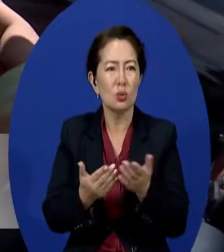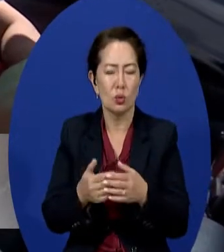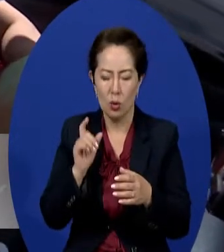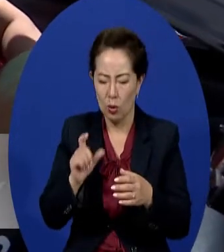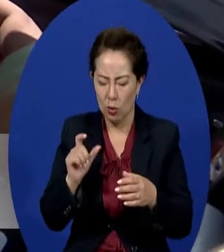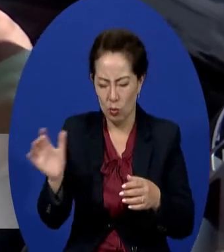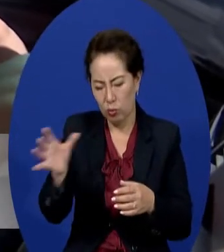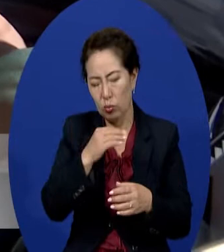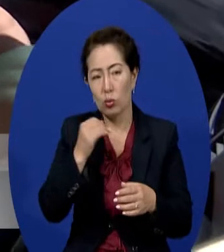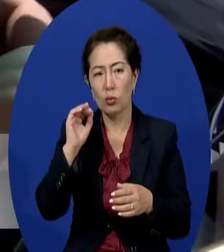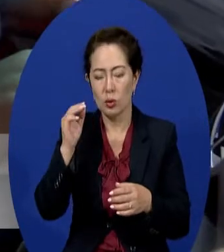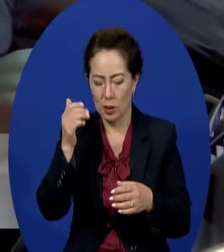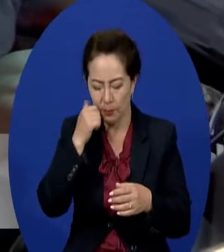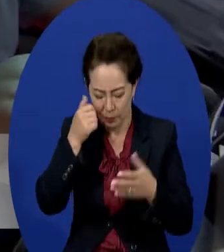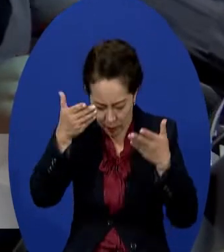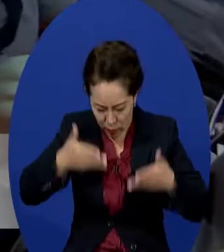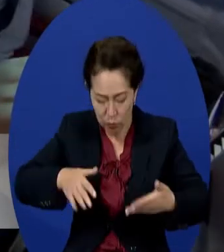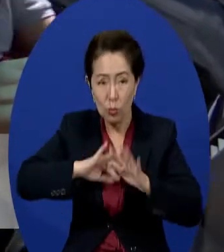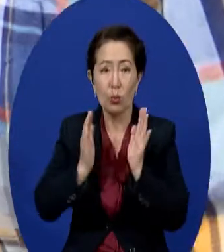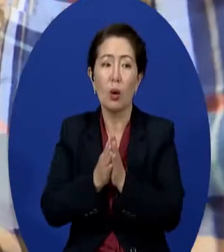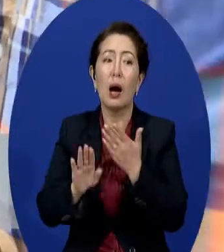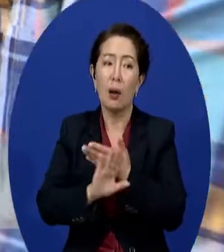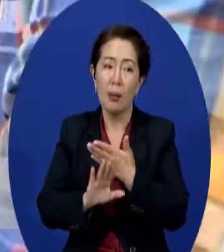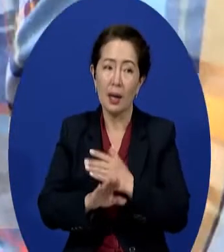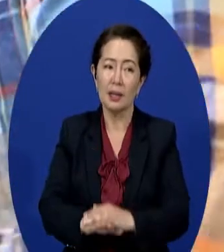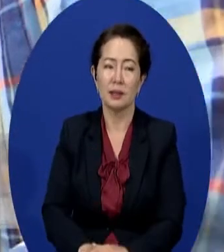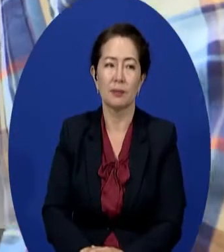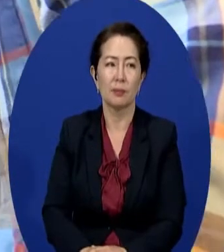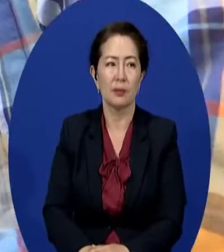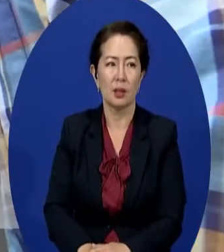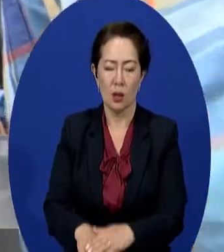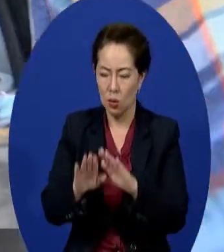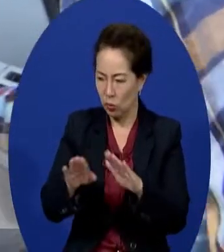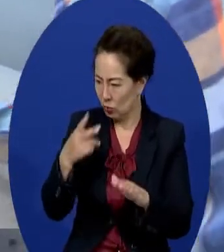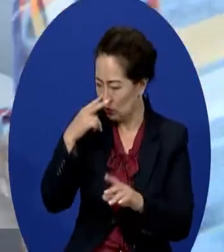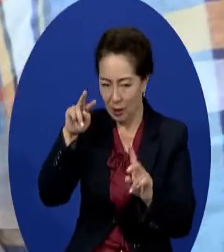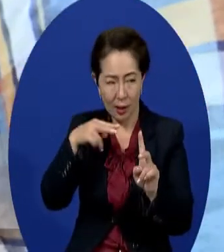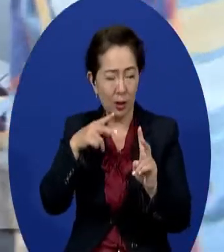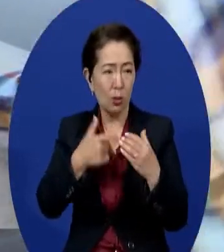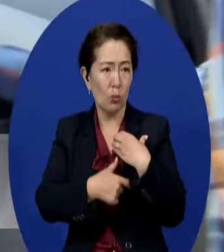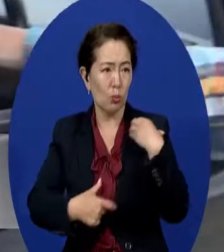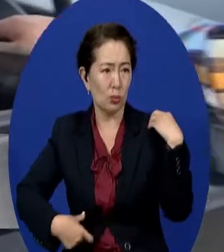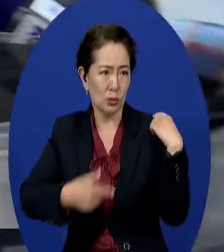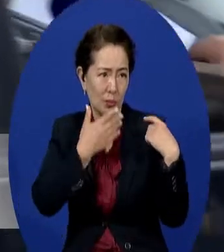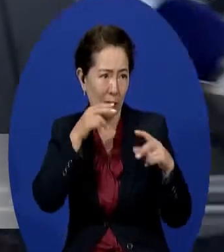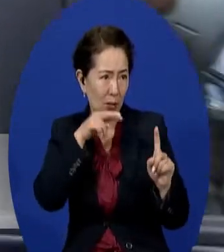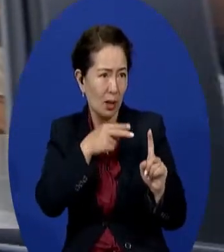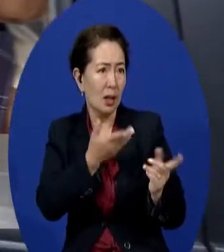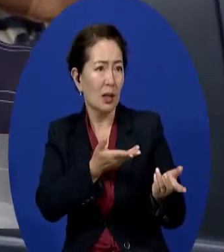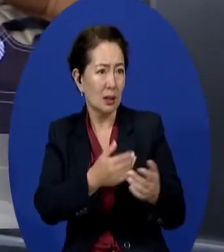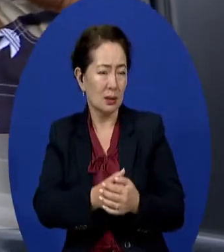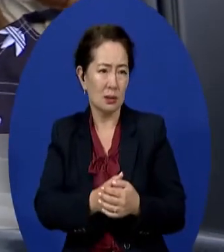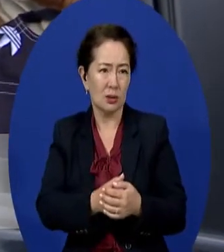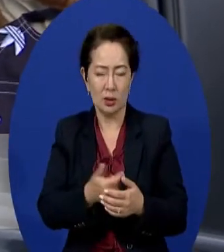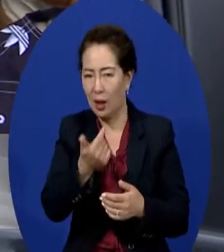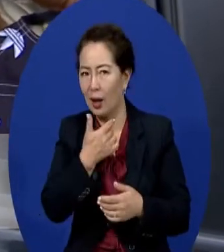өмнөл талд одоо эрүүл мэнд бүх юм л хамгаална л та. Одоо бол ингээд хүүхдүүд ч юм бол бүс зүүгээгүй харагдаж шүү дээ тий. А тий. Одоо ийшээ